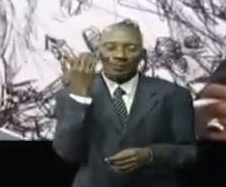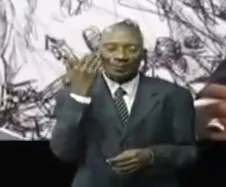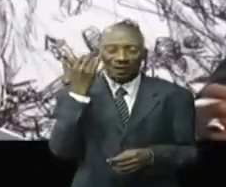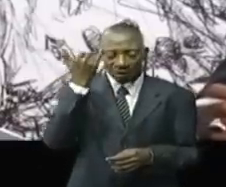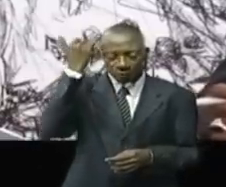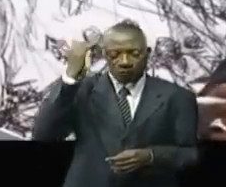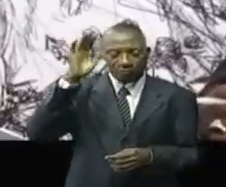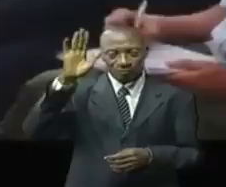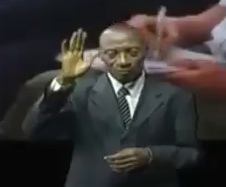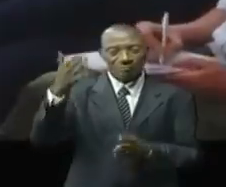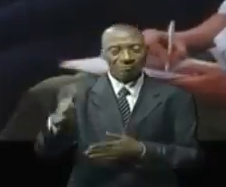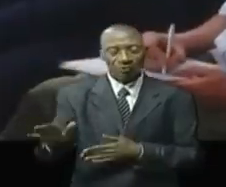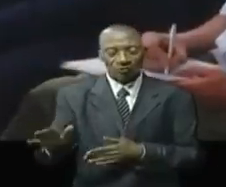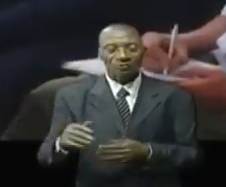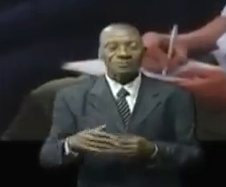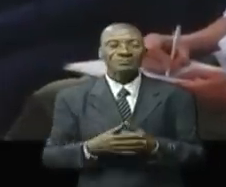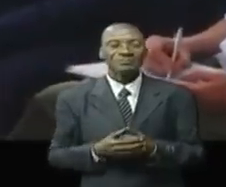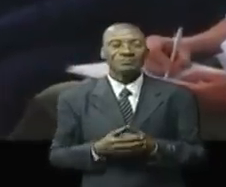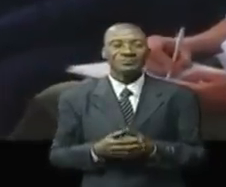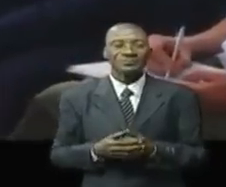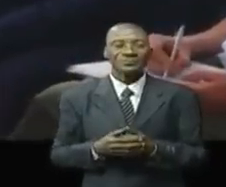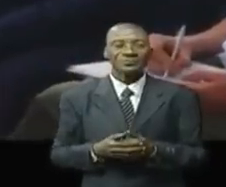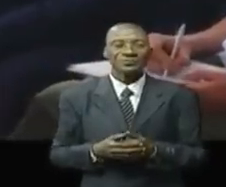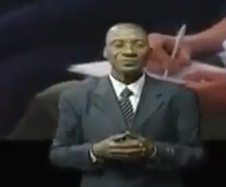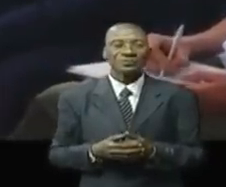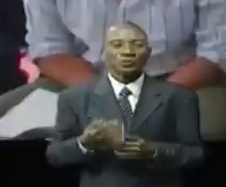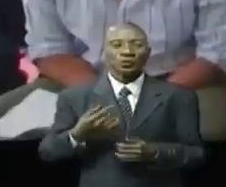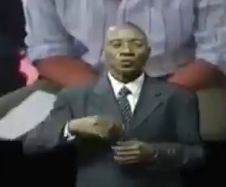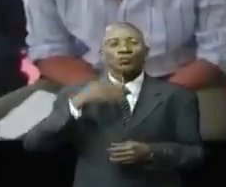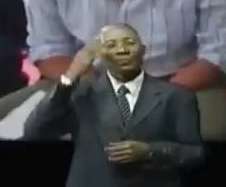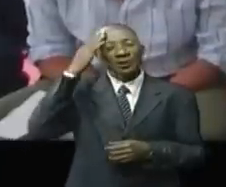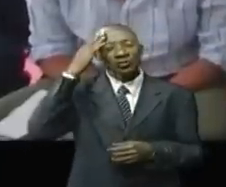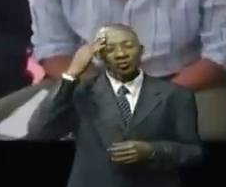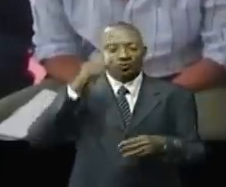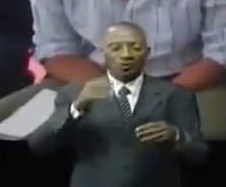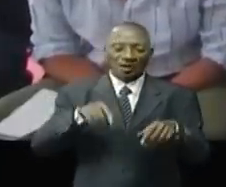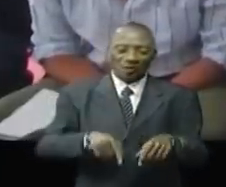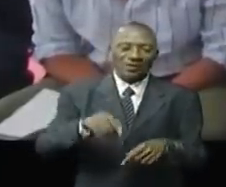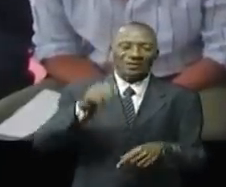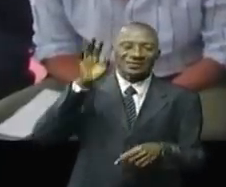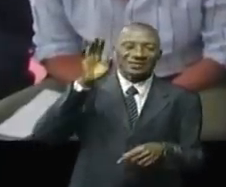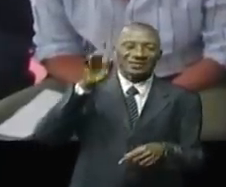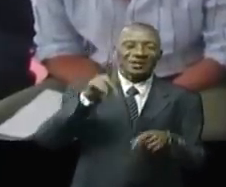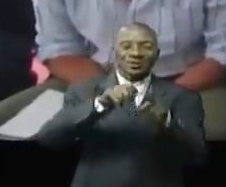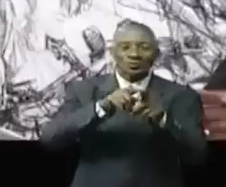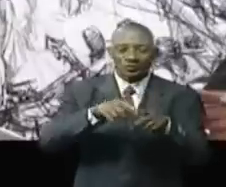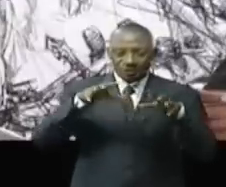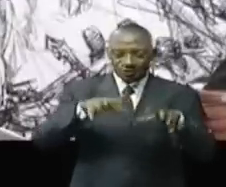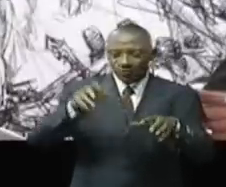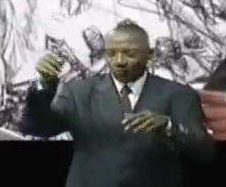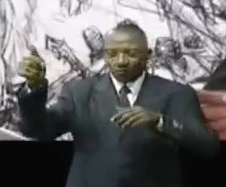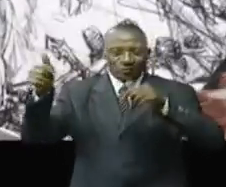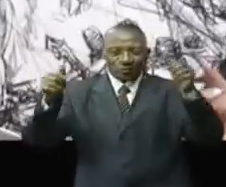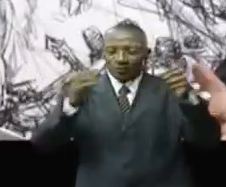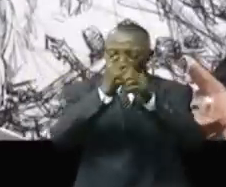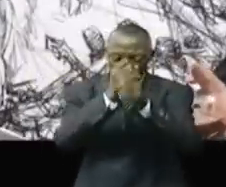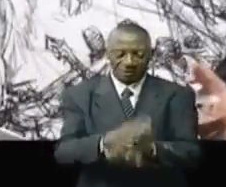considérons que Kinshasa et le reste du Congo est prêt pour accueillir